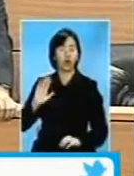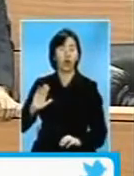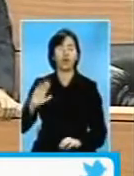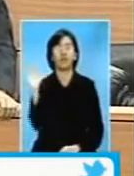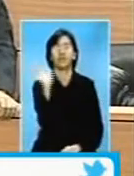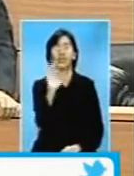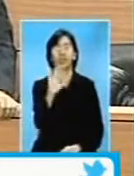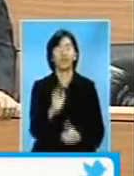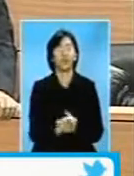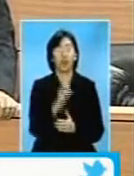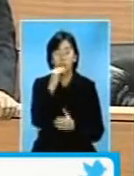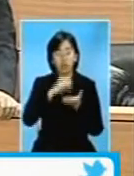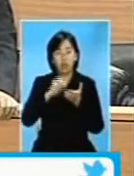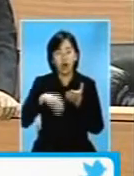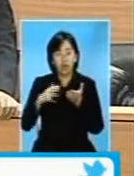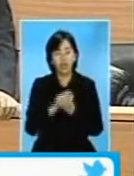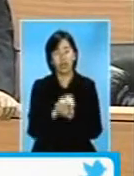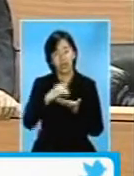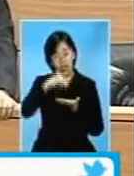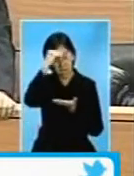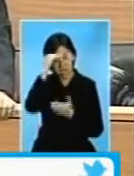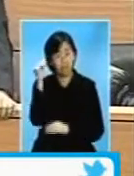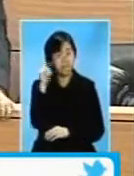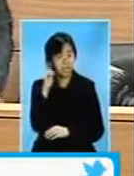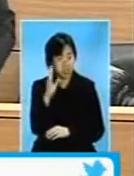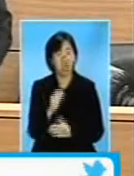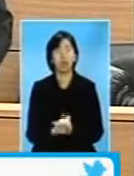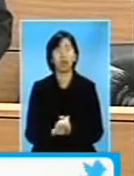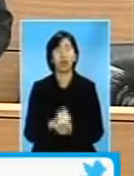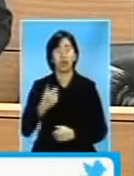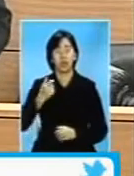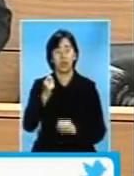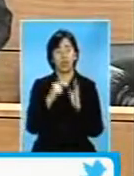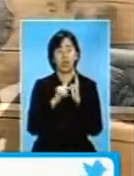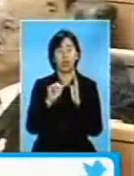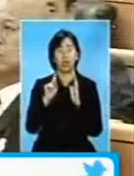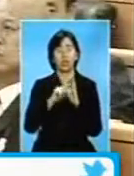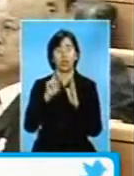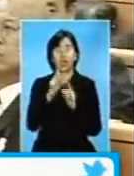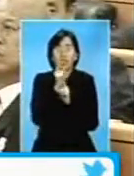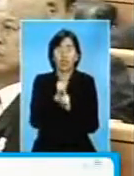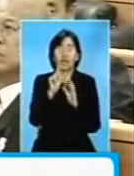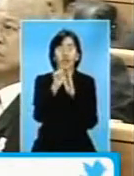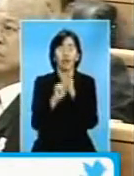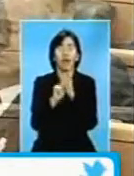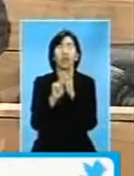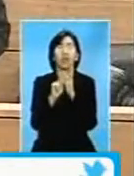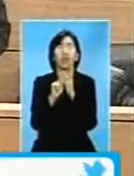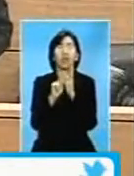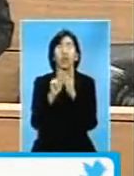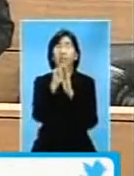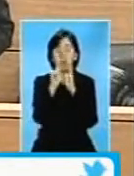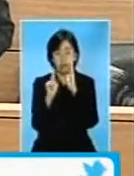ขึ้นประท้วงคุณนิคมที่ขึ้นทำหน้าที่ประธานก่อนเวลาก็ทำให้คุณนิคมชี้แจงว่าคือคุณสมศักดิ์เข้าไปทานข้า